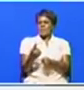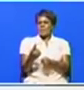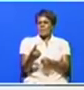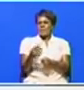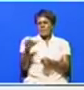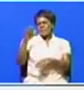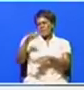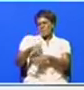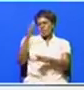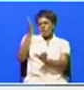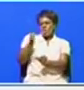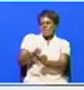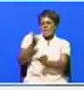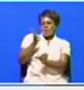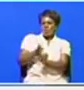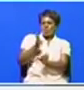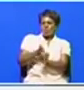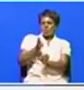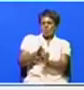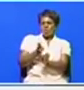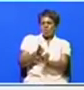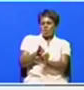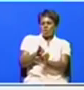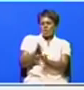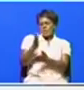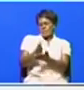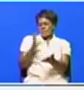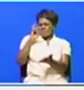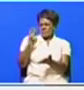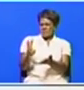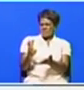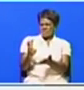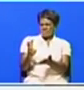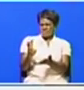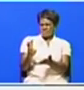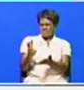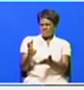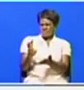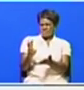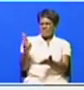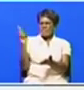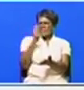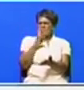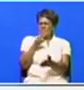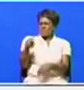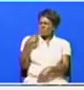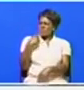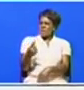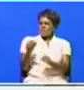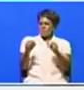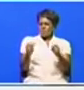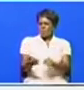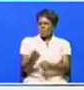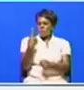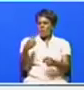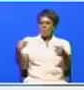pia wameathiriwa kisaikolojia, si mmoja kwa mmoja. Kuna wale ambao wanapoangalia wanaona kwamba hiyo hatari ambayo unaitaja kwamba huende kasababishwa